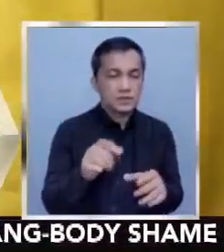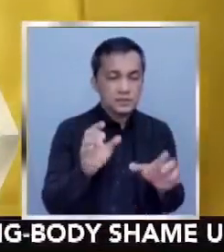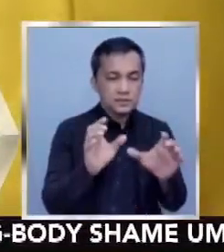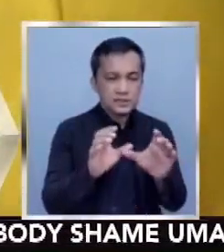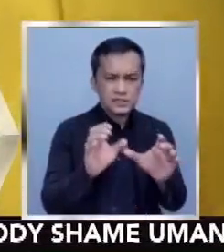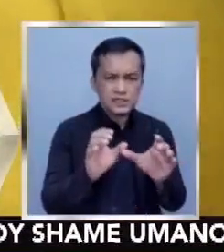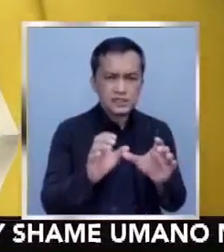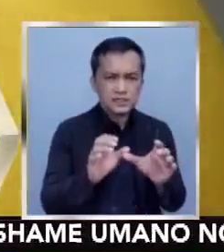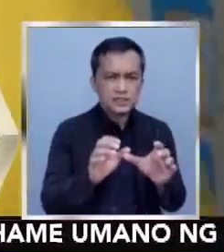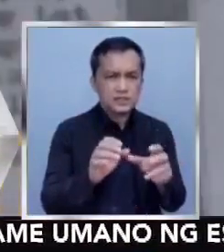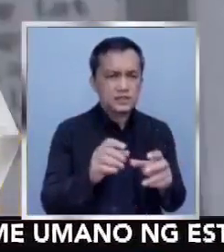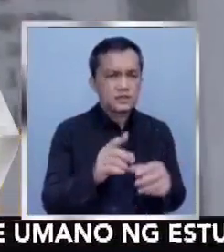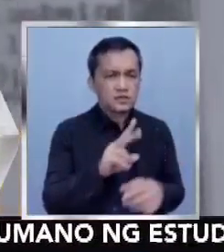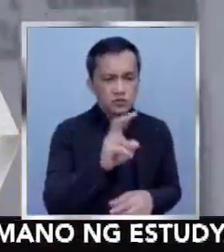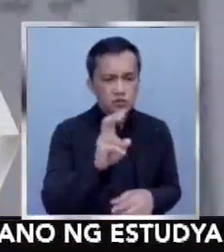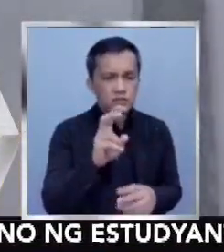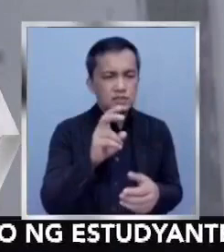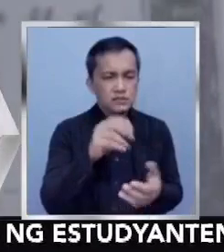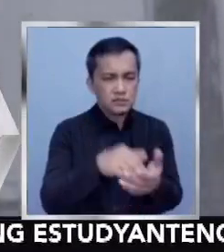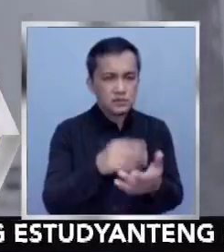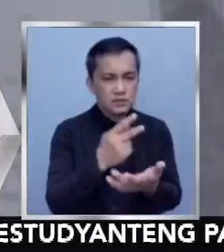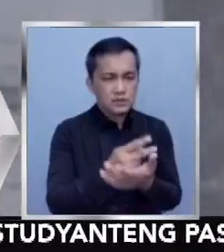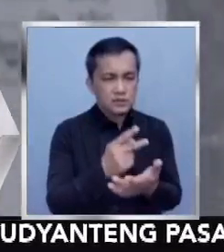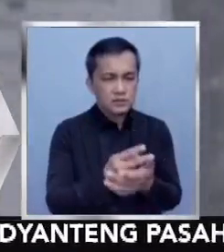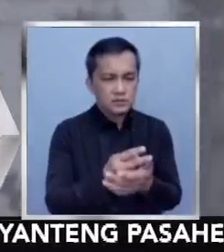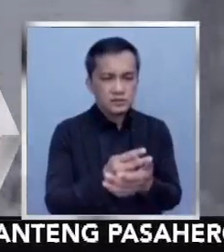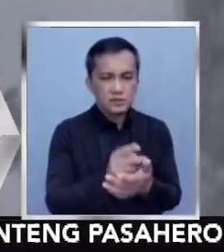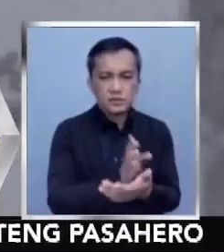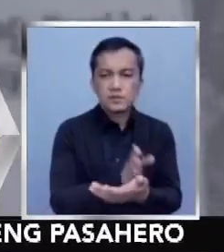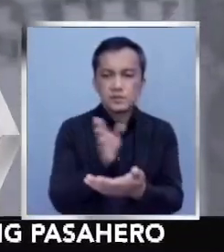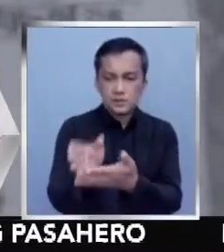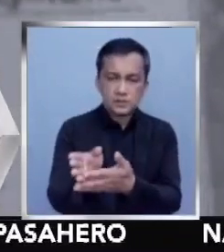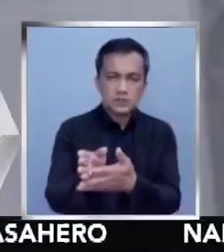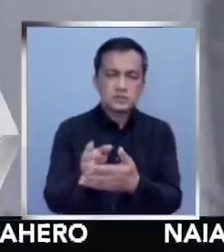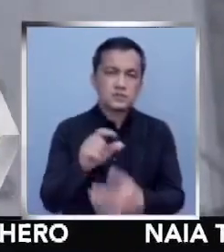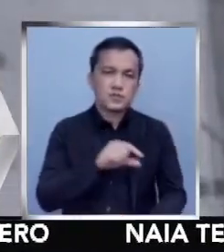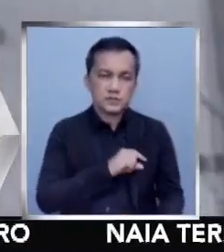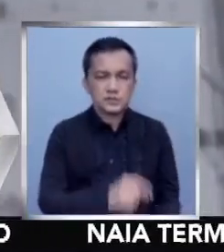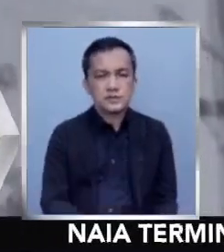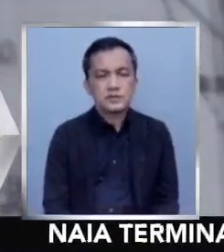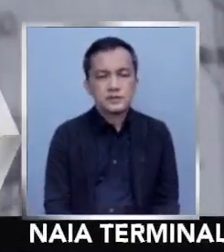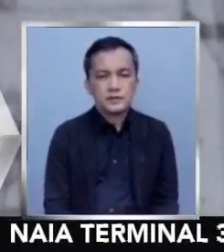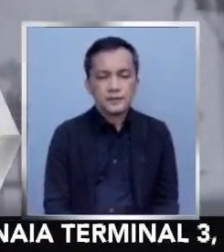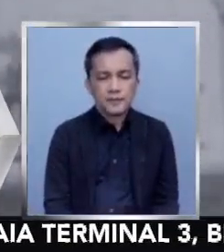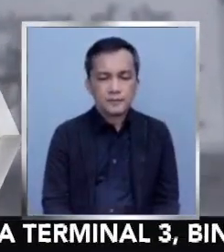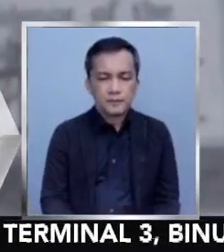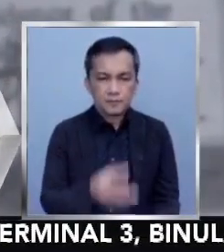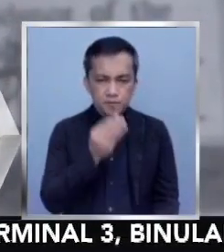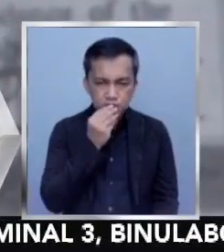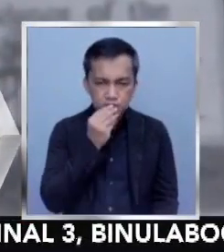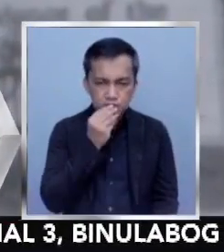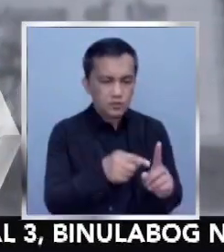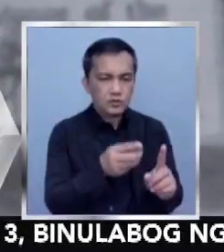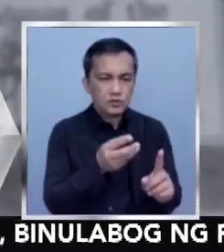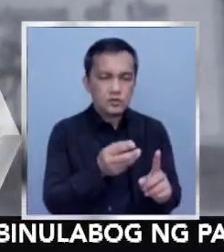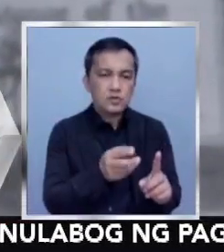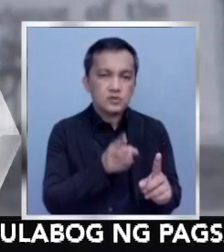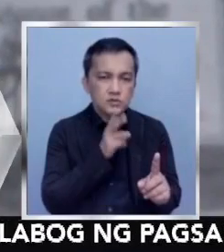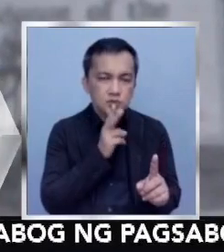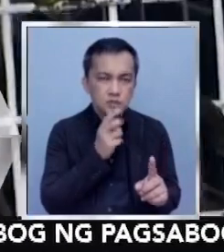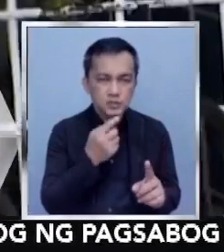200,000 pesos naman ang nagpunta rin sa istasyon ng polis. Tikom naman ang bibig ng suspect at ginit na sa